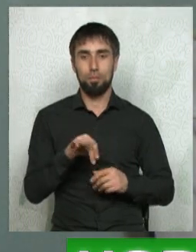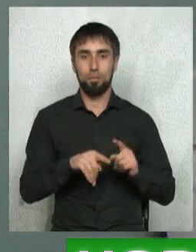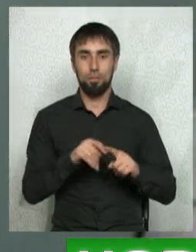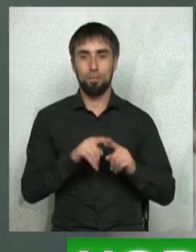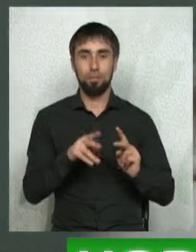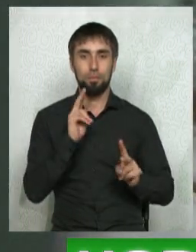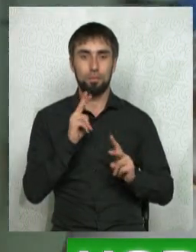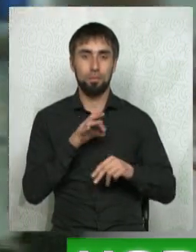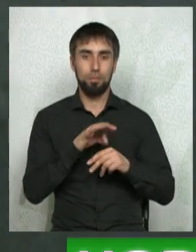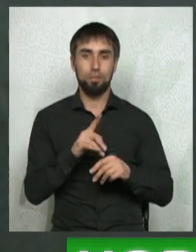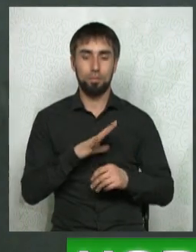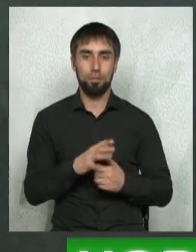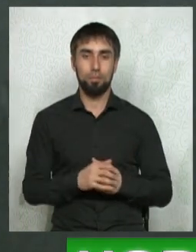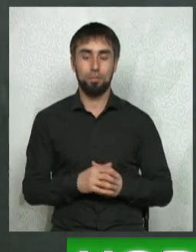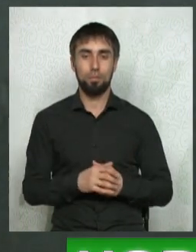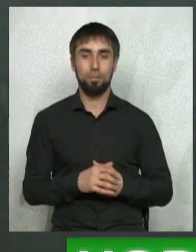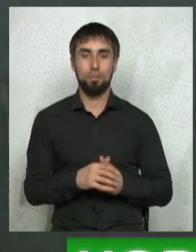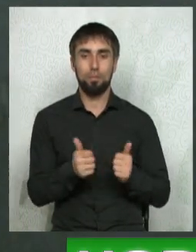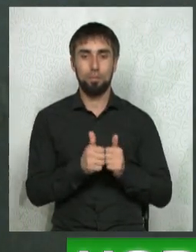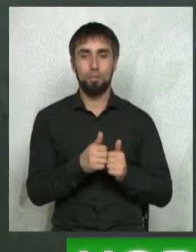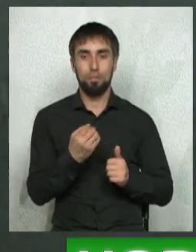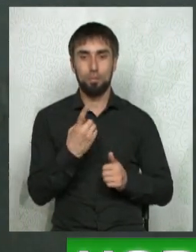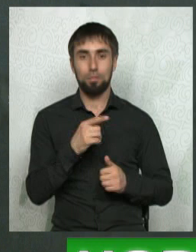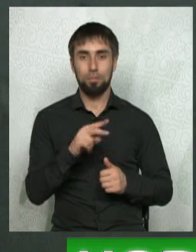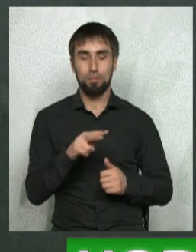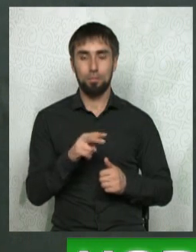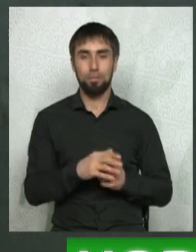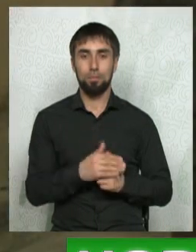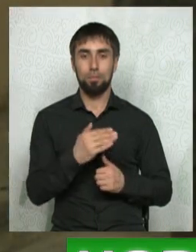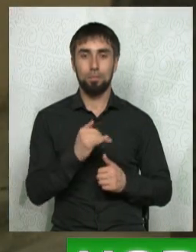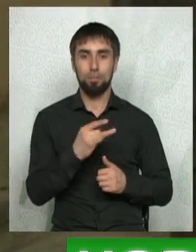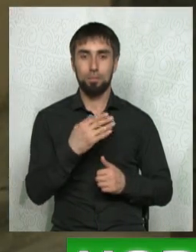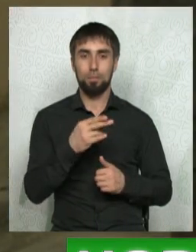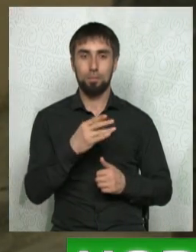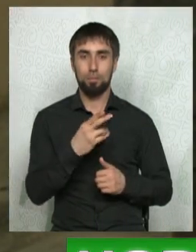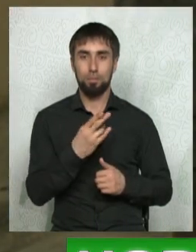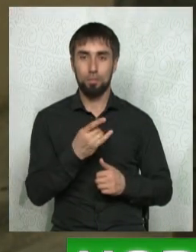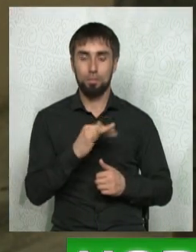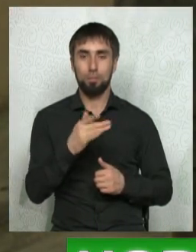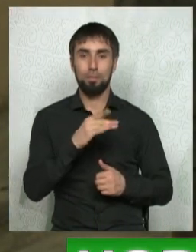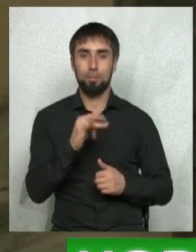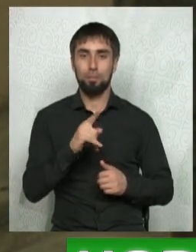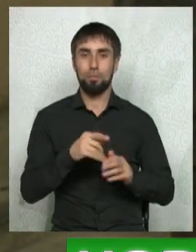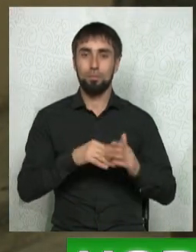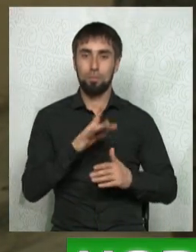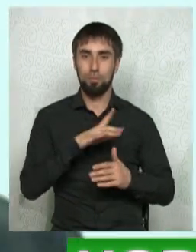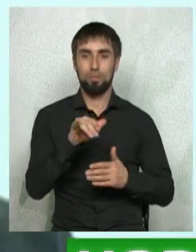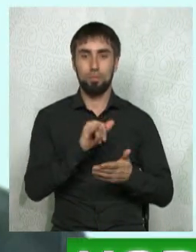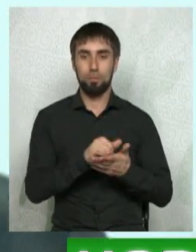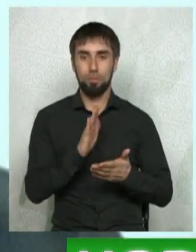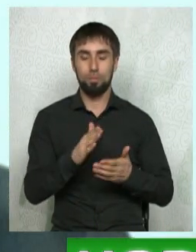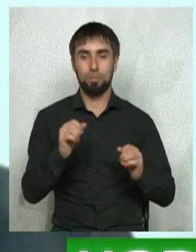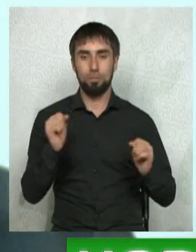родительские собрания устраивали. Рядом еще один зал, функциональный, чтобы подтянуть детей физически. Здесь планируют